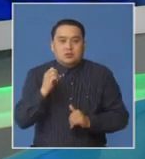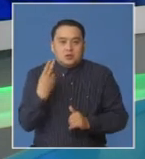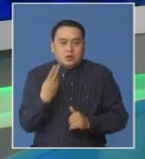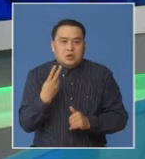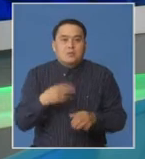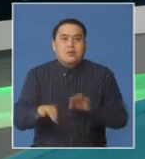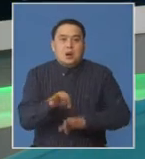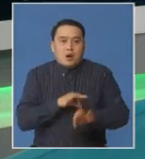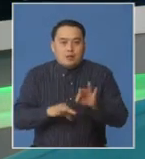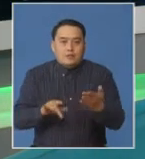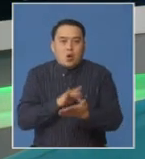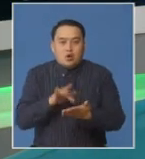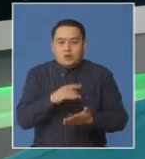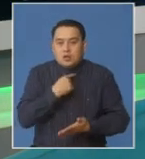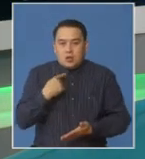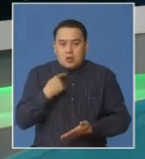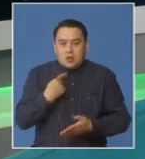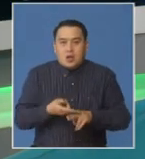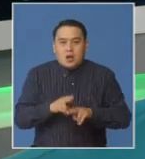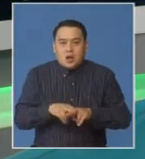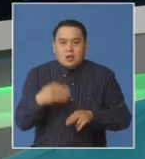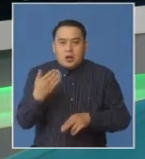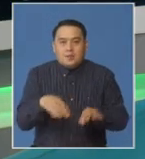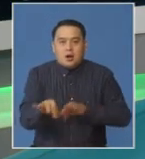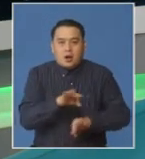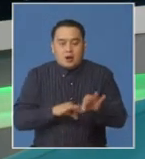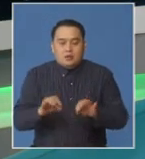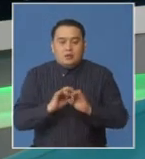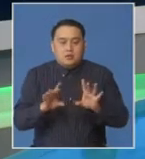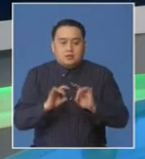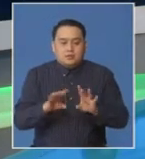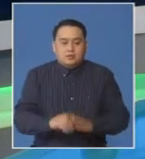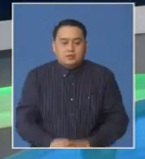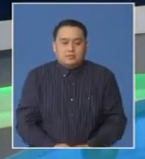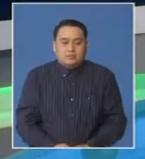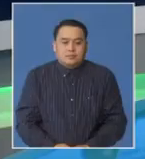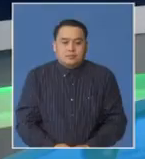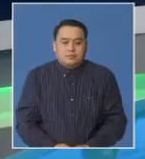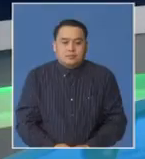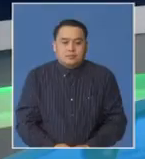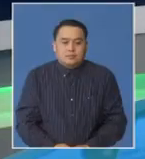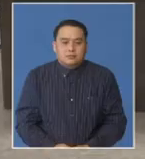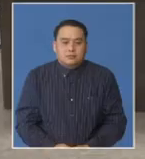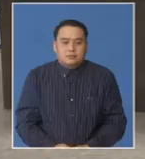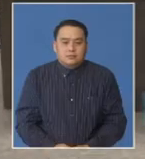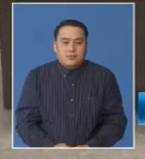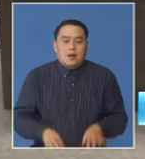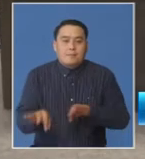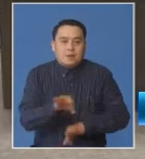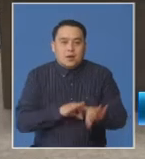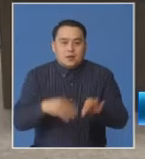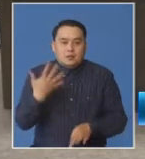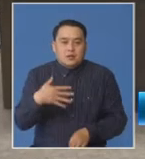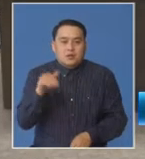2 социальных проектов из города Талдыкурган. Именно об этих проектах подробнее в следующем сюжете. Проект на